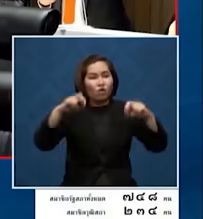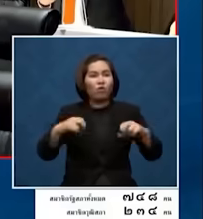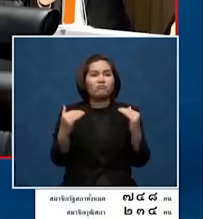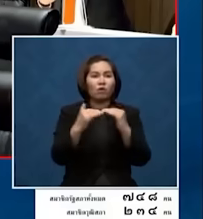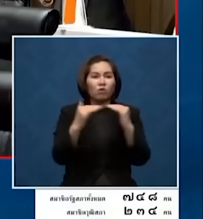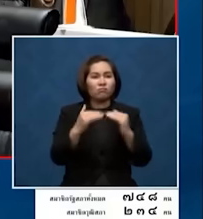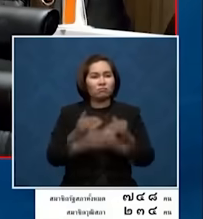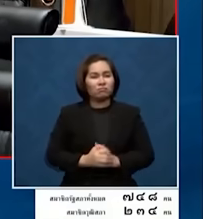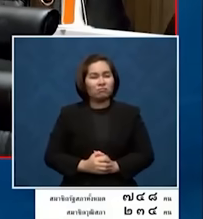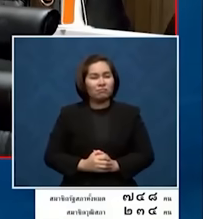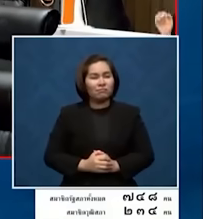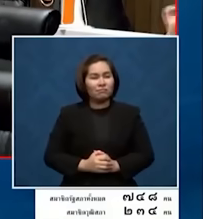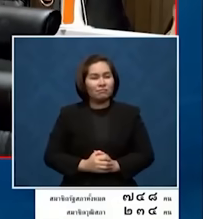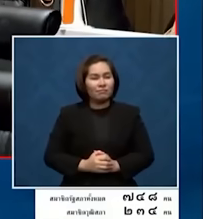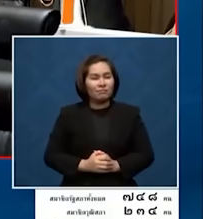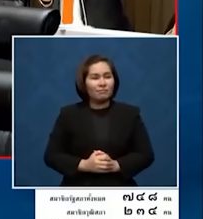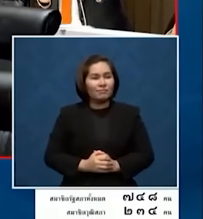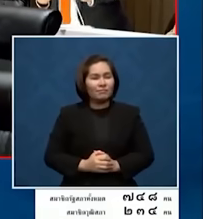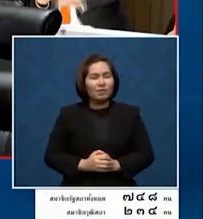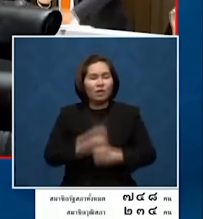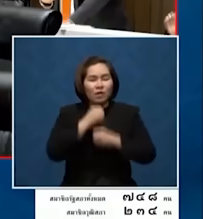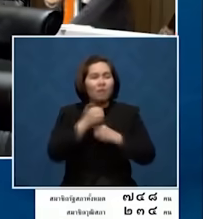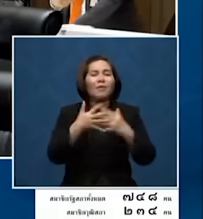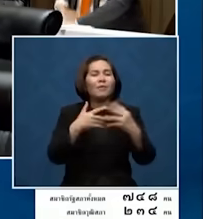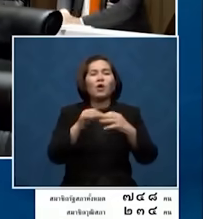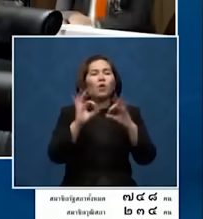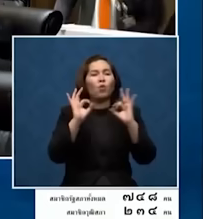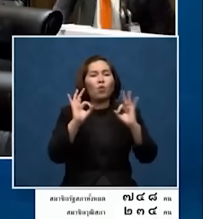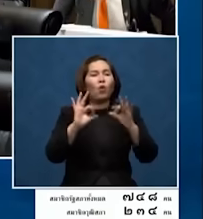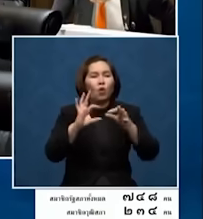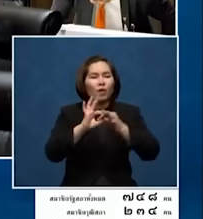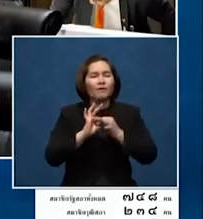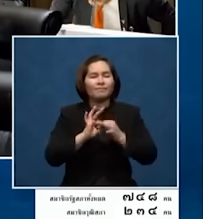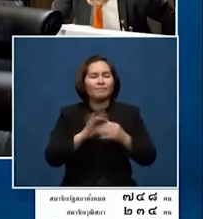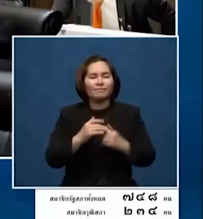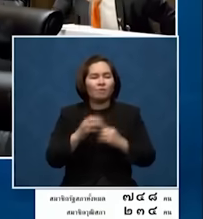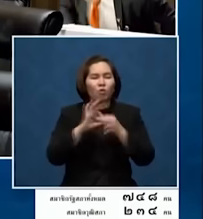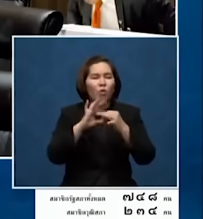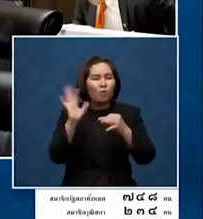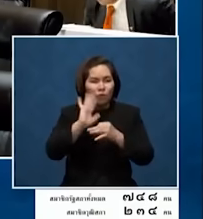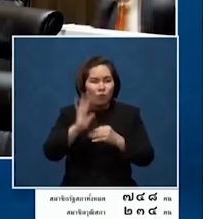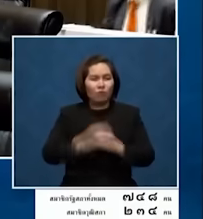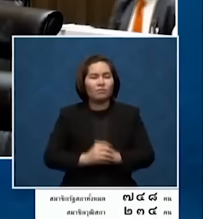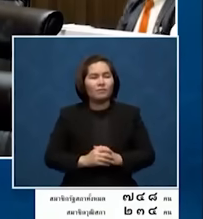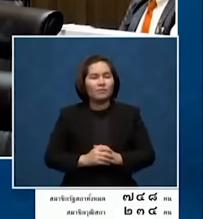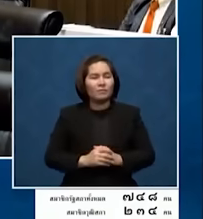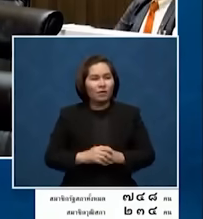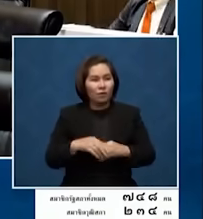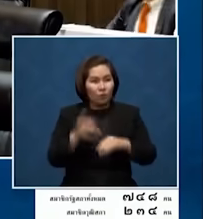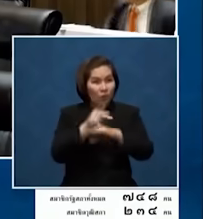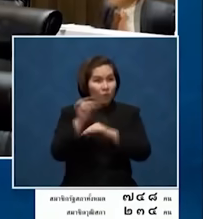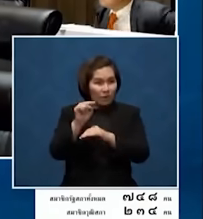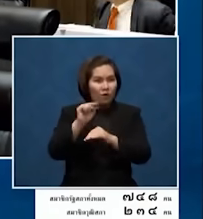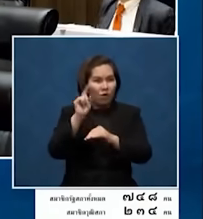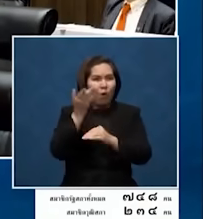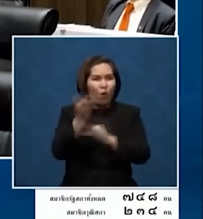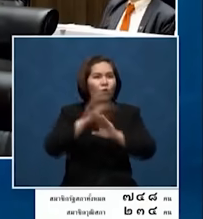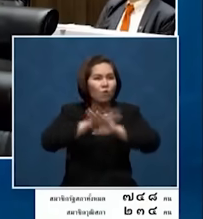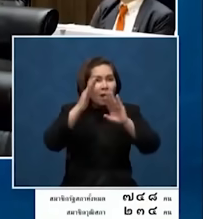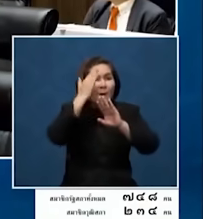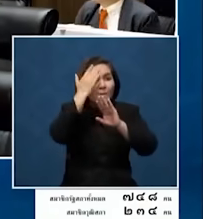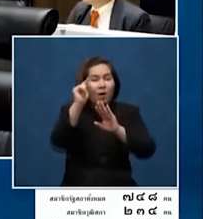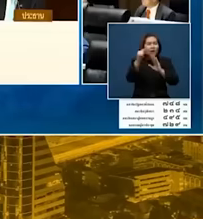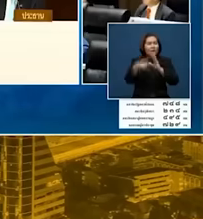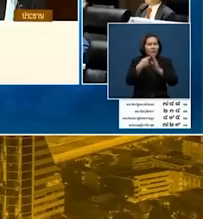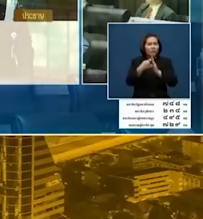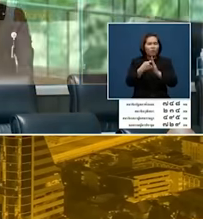โรจน์ก็บอกว่าก็ผมขออนุญาตท่านประธานสภาแล้วตอนแรกคุณวันนอบอกว่าคลิปเนี่ยไม่ส่งมาให้ท่านอนุญาตก่อนนะ